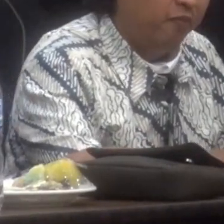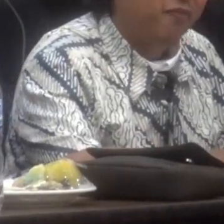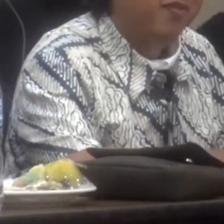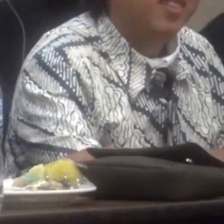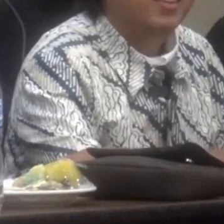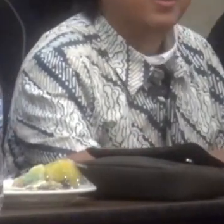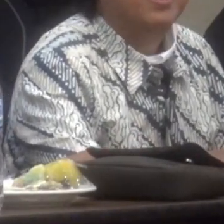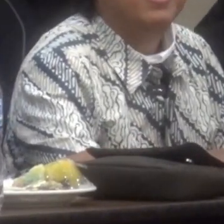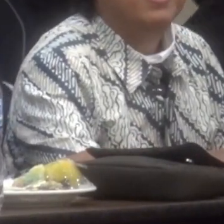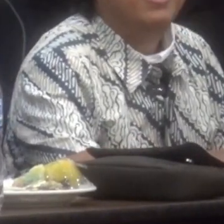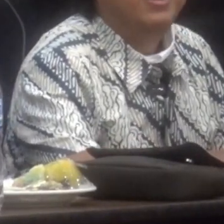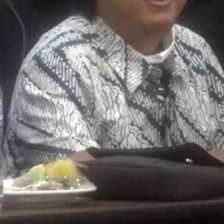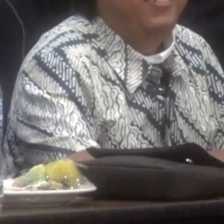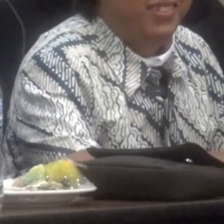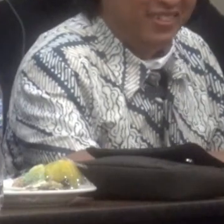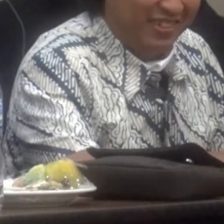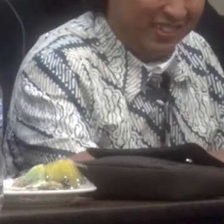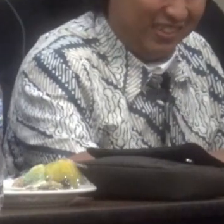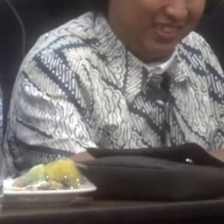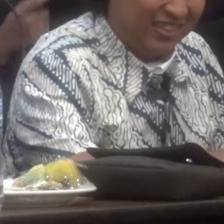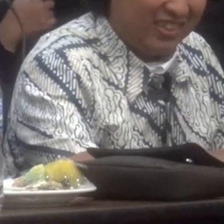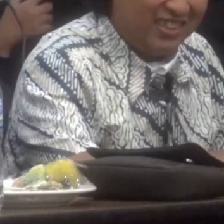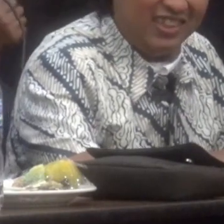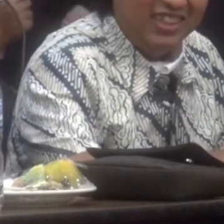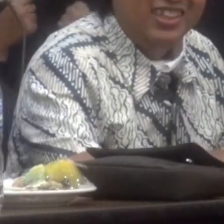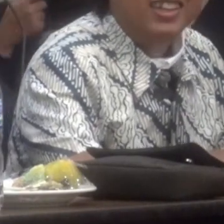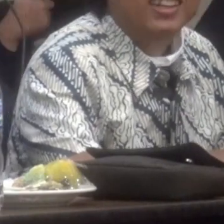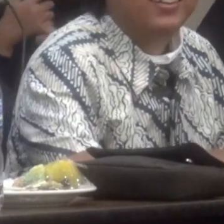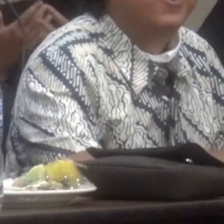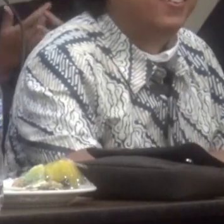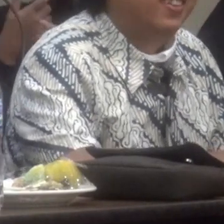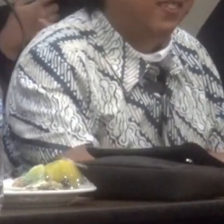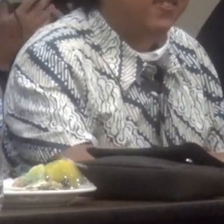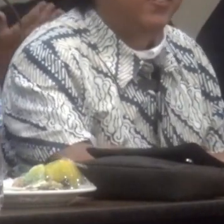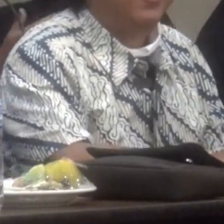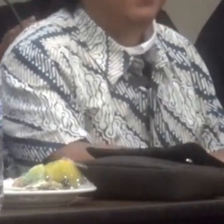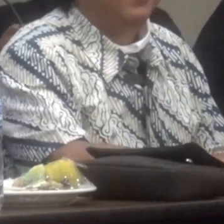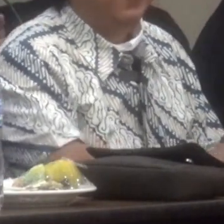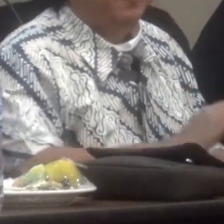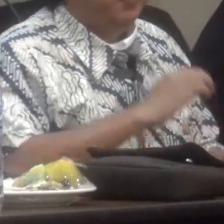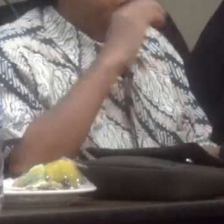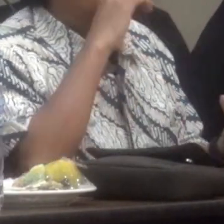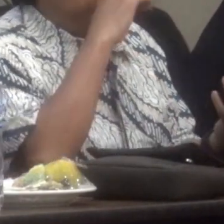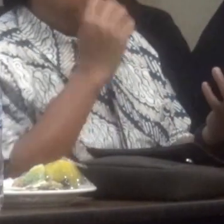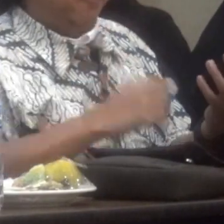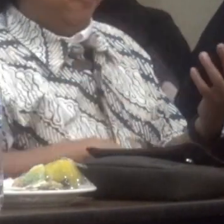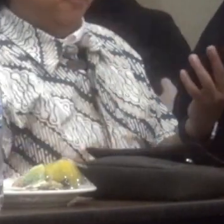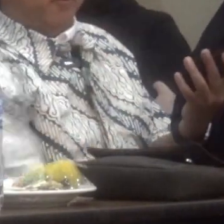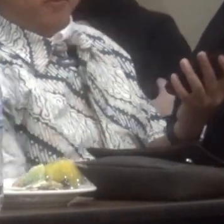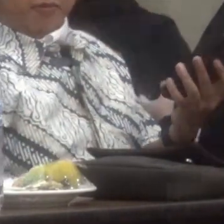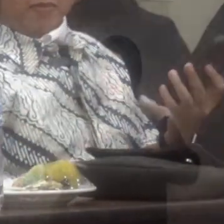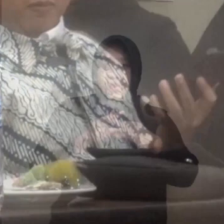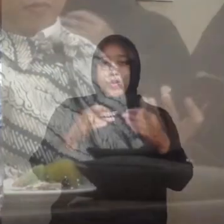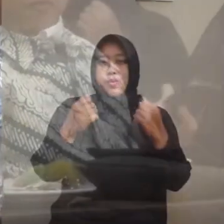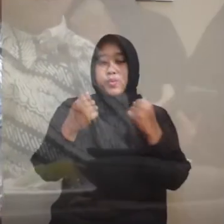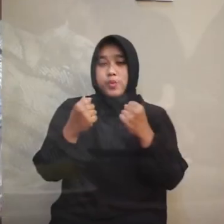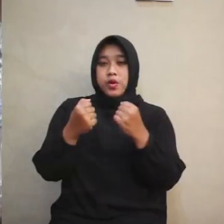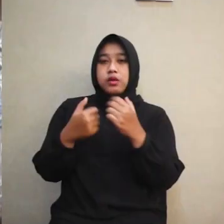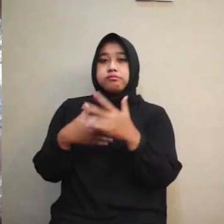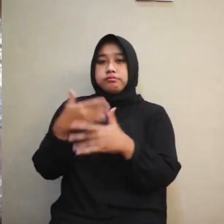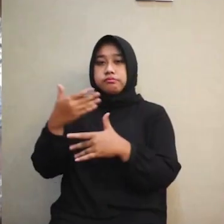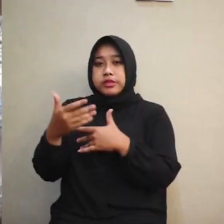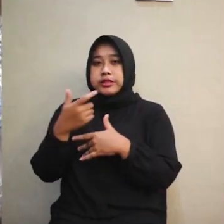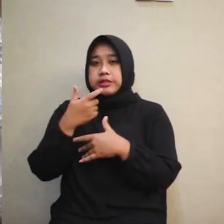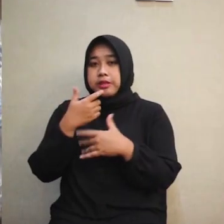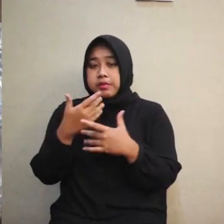memang eh penguatan terhadap bagaimana kita membangun satu Sinergi yang lebih kuat Gitu ya dan